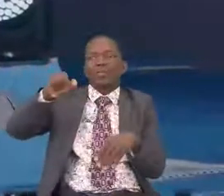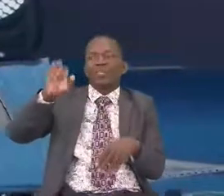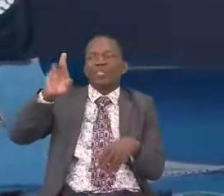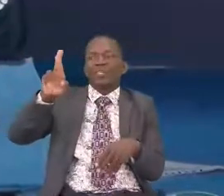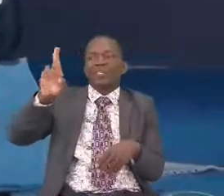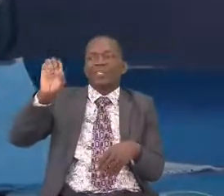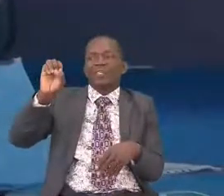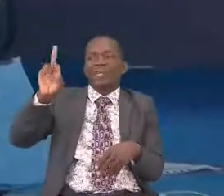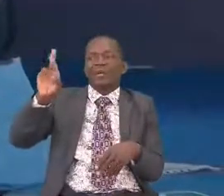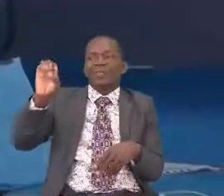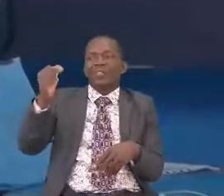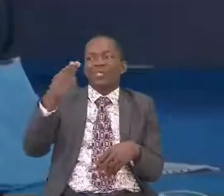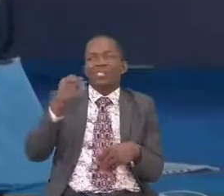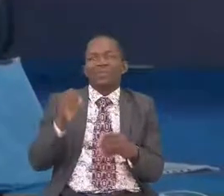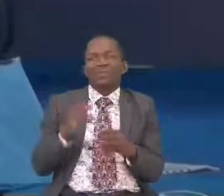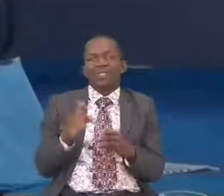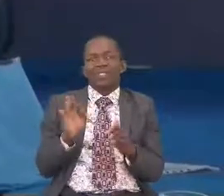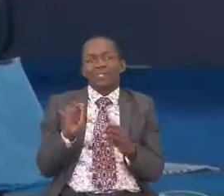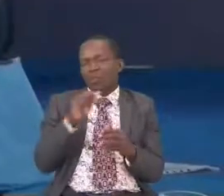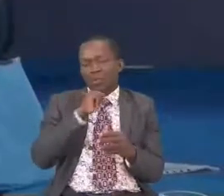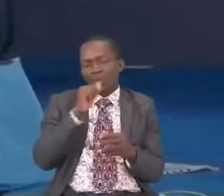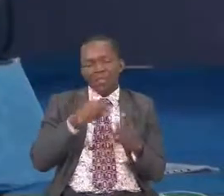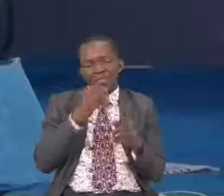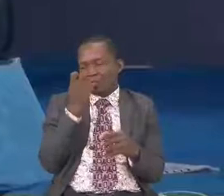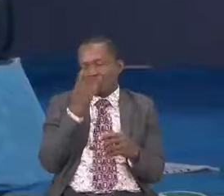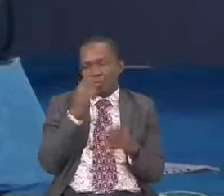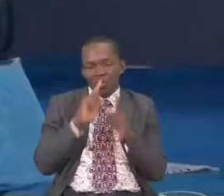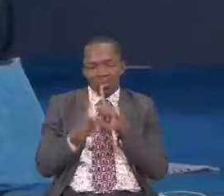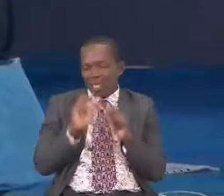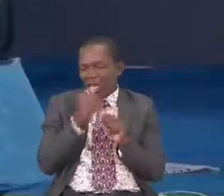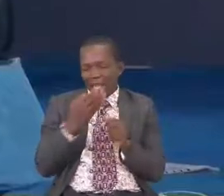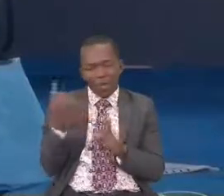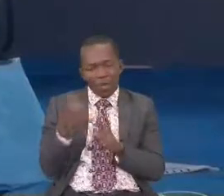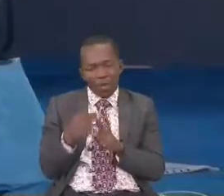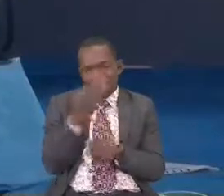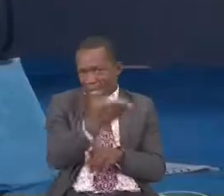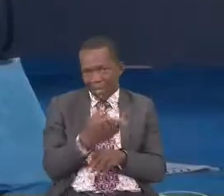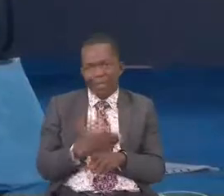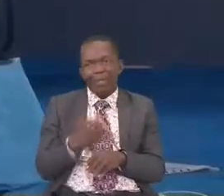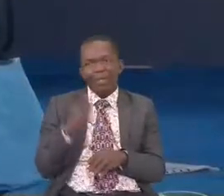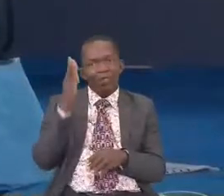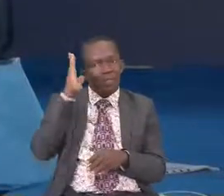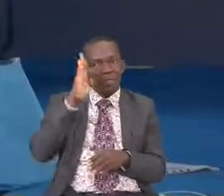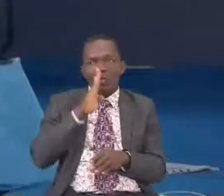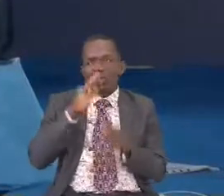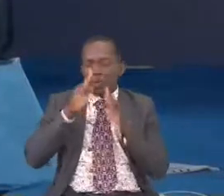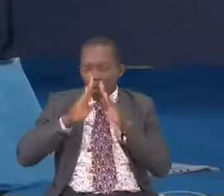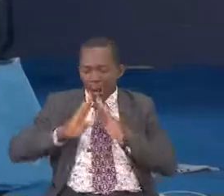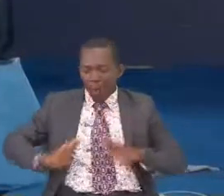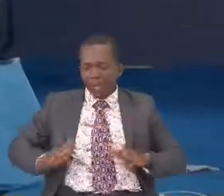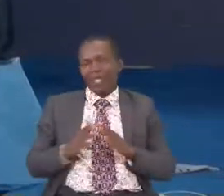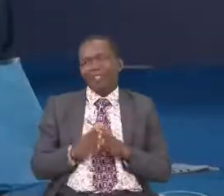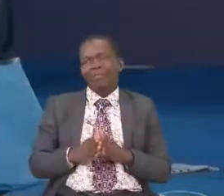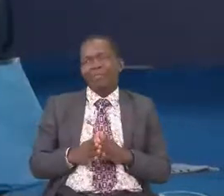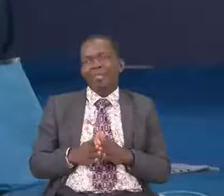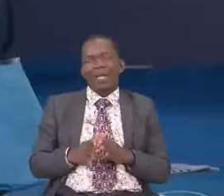mot. Une foi silente, silencieuse. Ce n'est pas une foi qui crie, qui fait du bruit. Pas